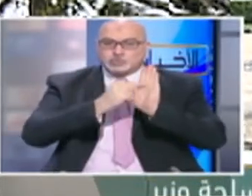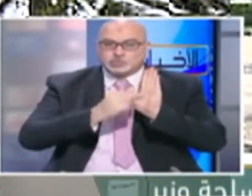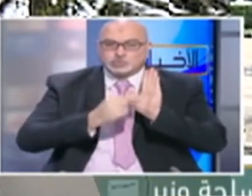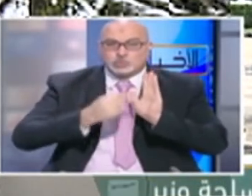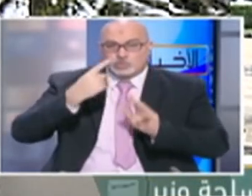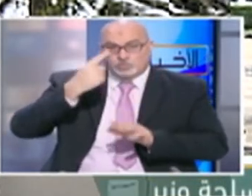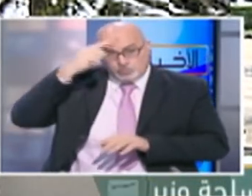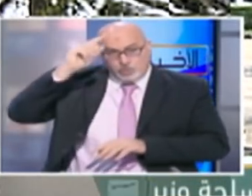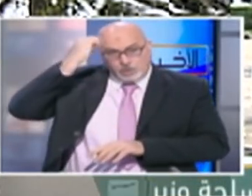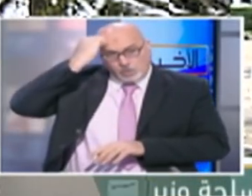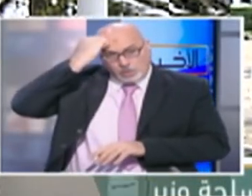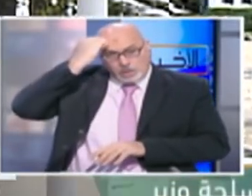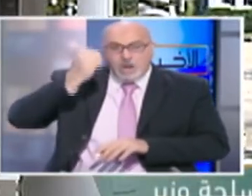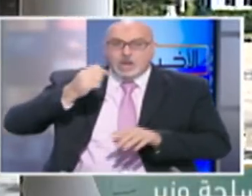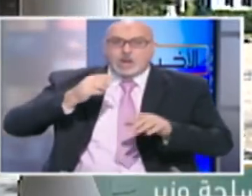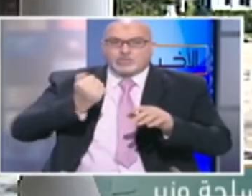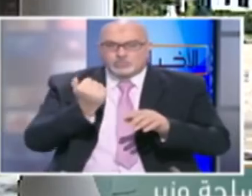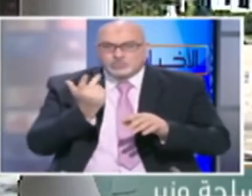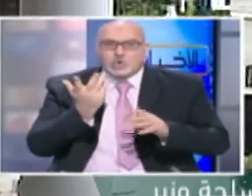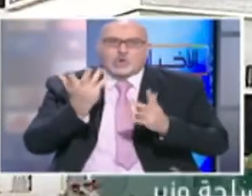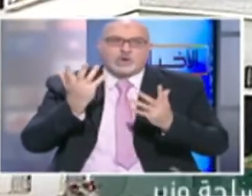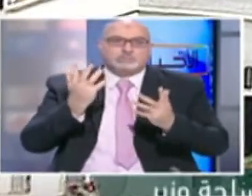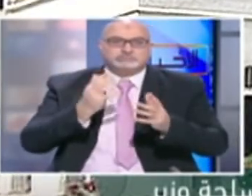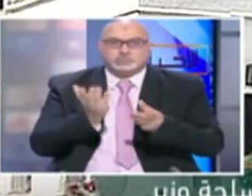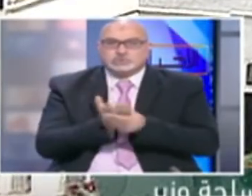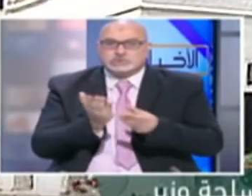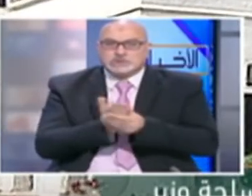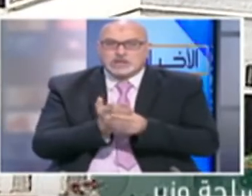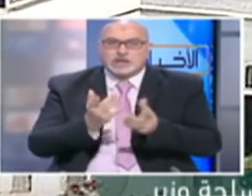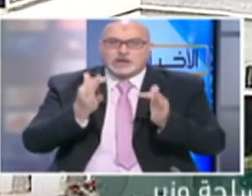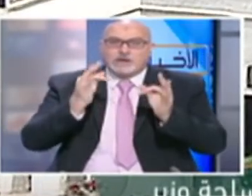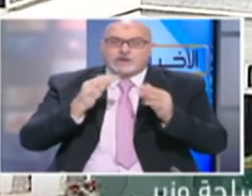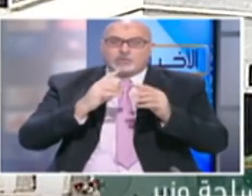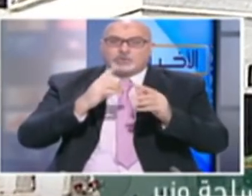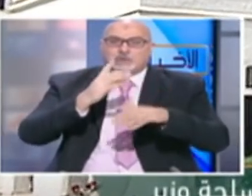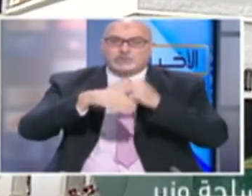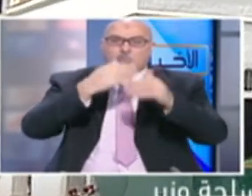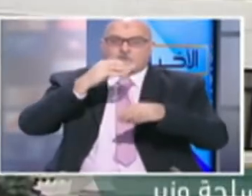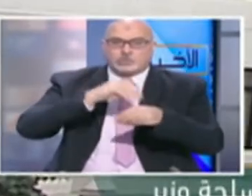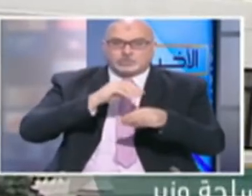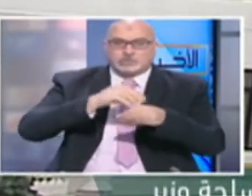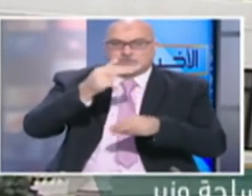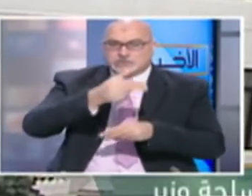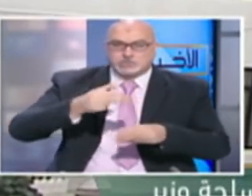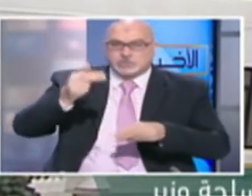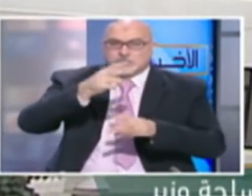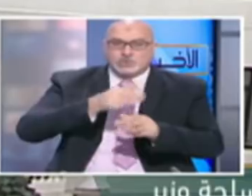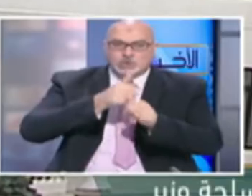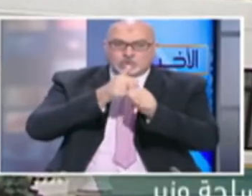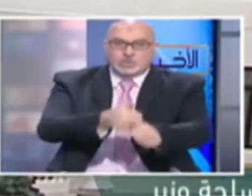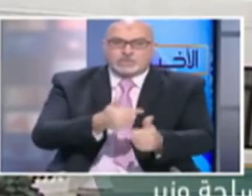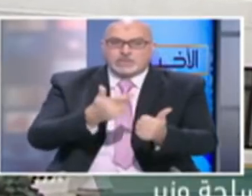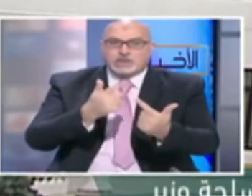للدراسة والمصادقة على عدد من العروض ذات الصلة بالنهوض بالاقتصاد الوطني ومتابعة